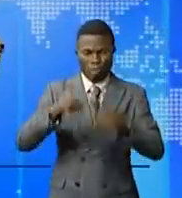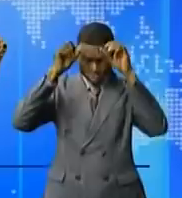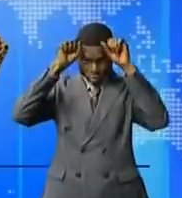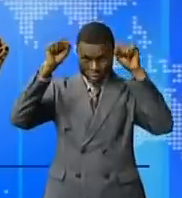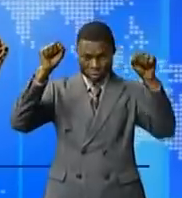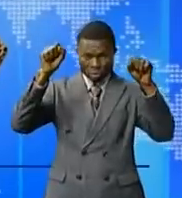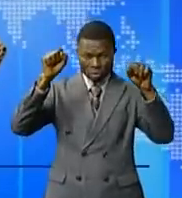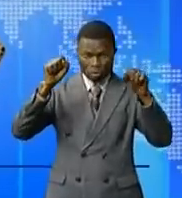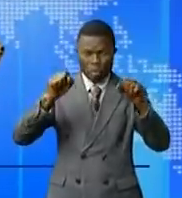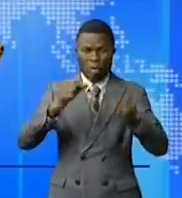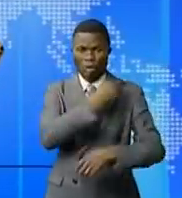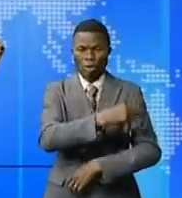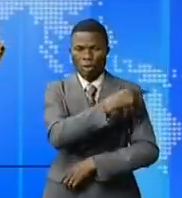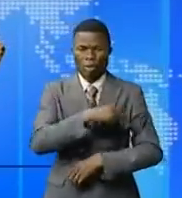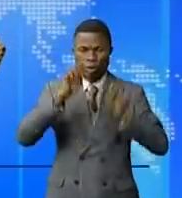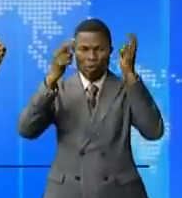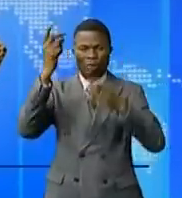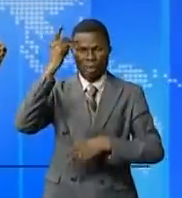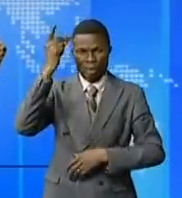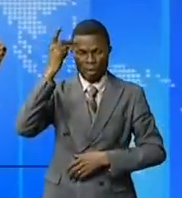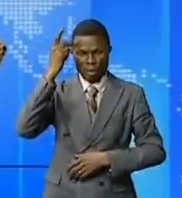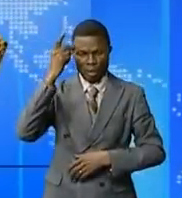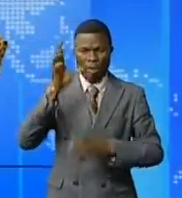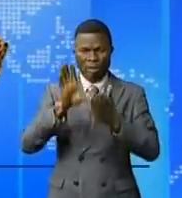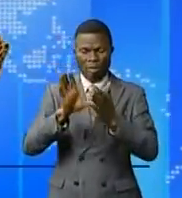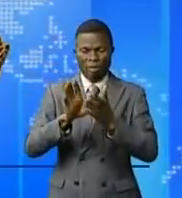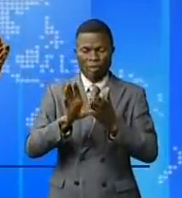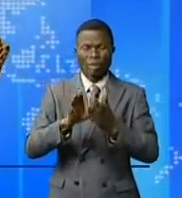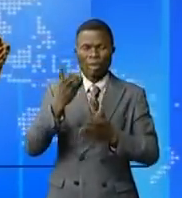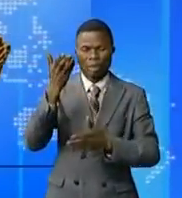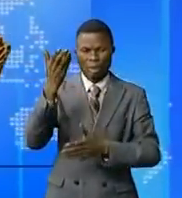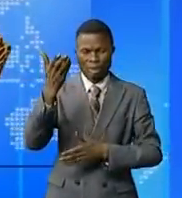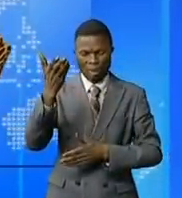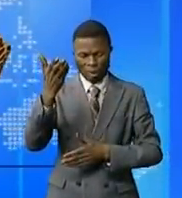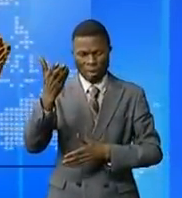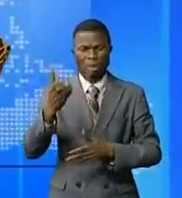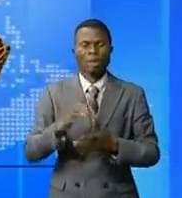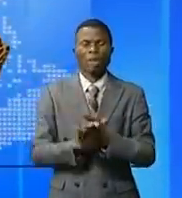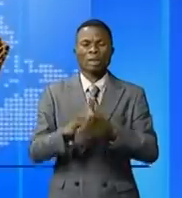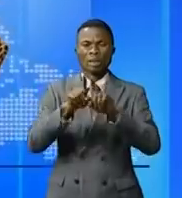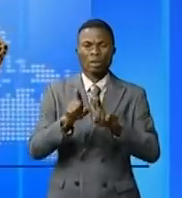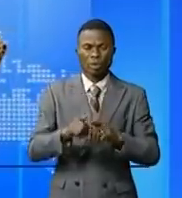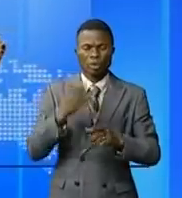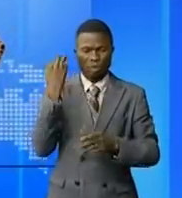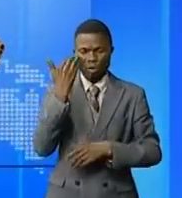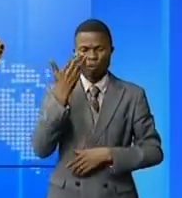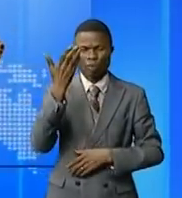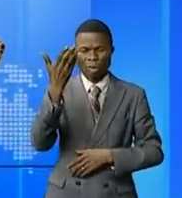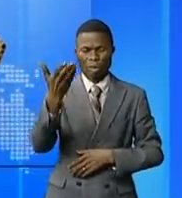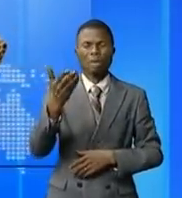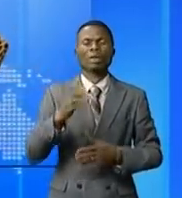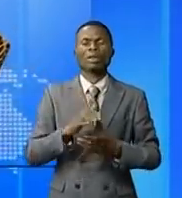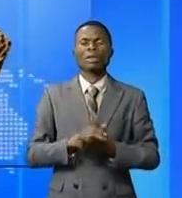président de la Croix-Rouge ville de Kinshasa, Julien Kouyi Sissi. C'est un reportage de Jolie